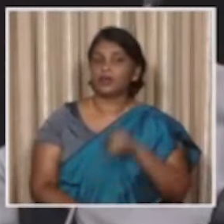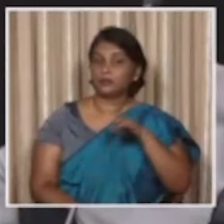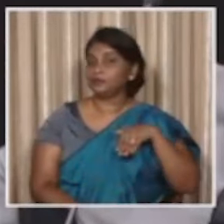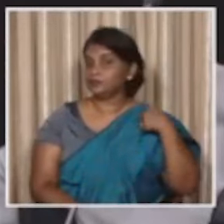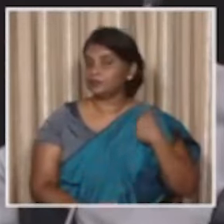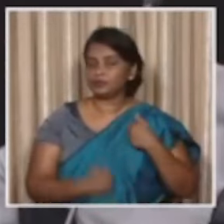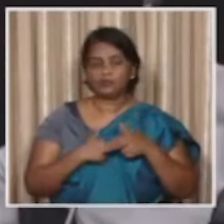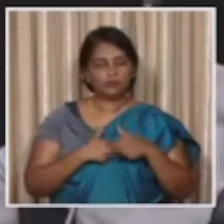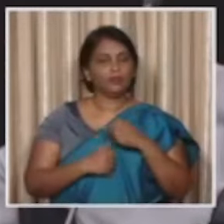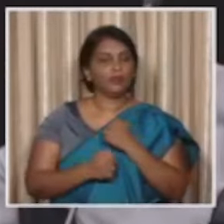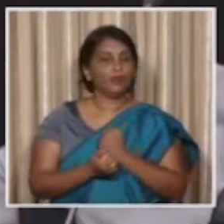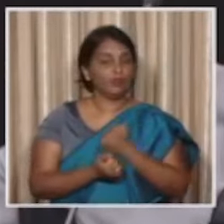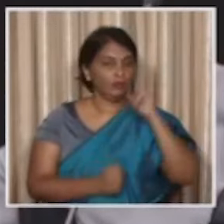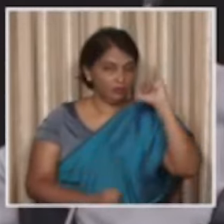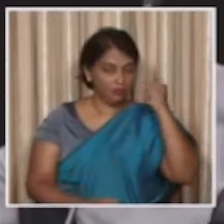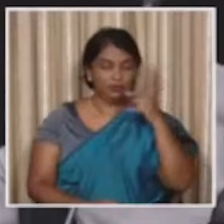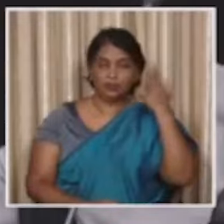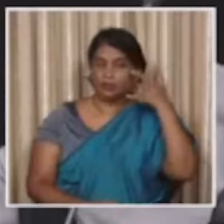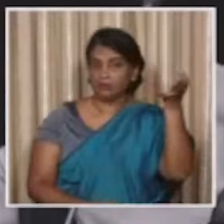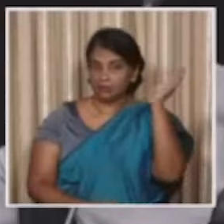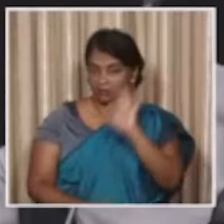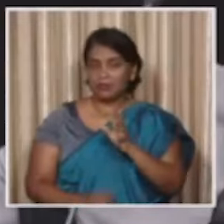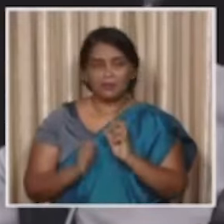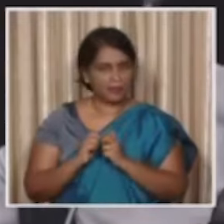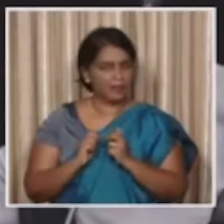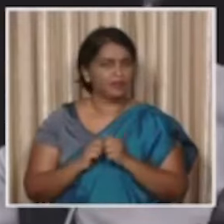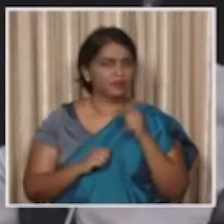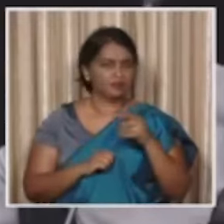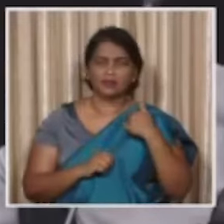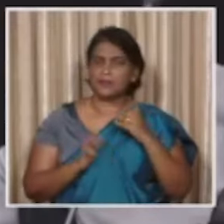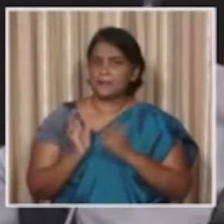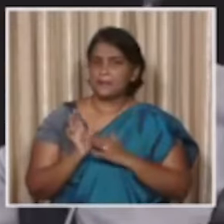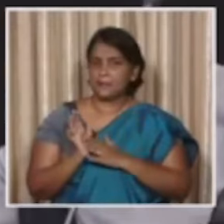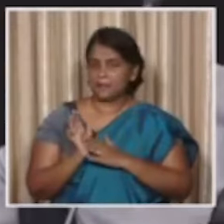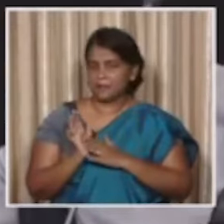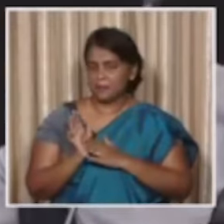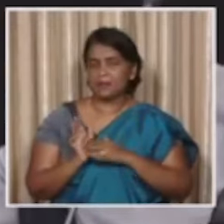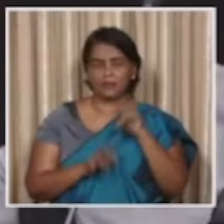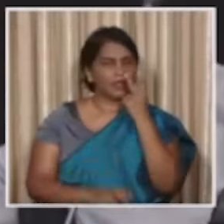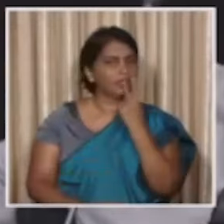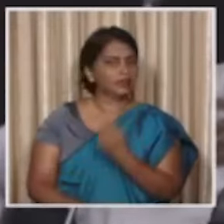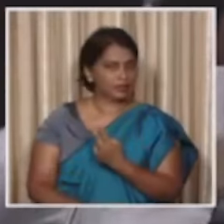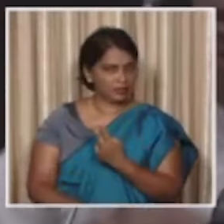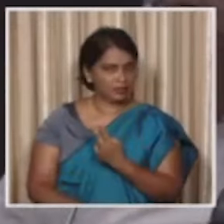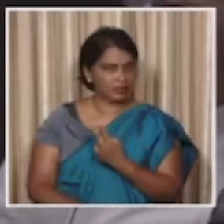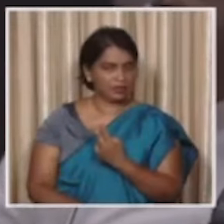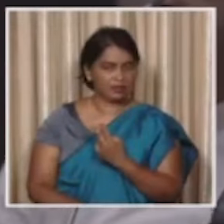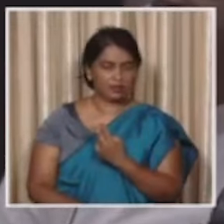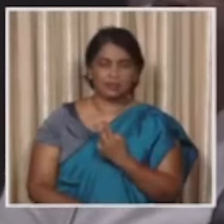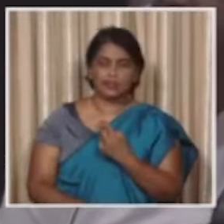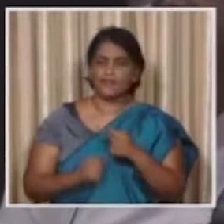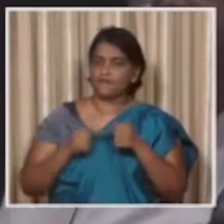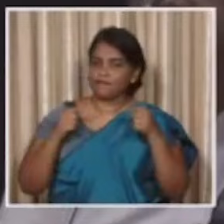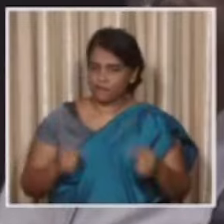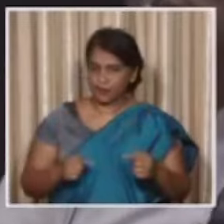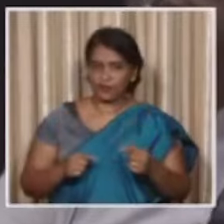ප්‍රධාන හේතුව තමයි දැන් මේ පොලිස් ප්‍රතිවරයා පත් කිරීම සම්බන්ධවනේ තියෙන්නේ. එතකොට සමාජිකයෝ දෙන්නෙක් ඡන්දය විරුද්ධව